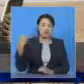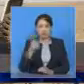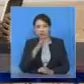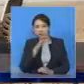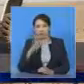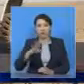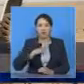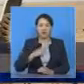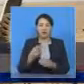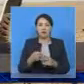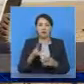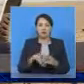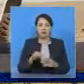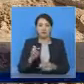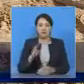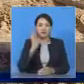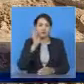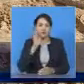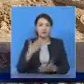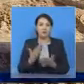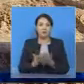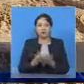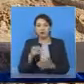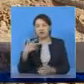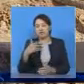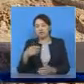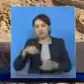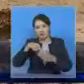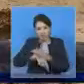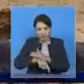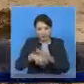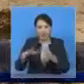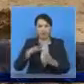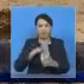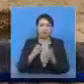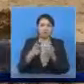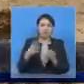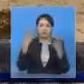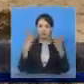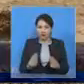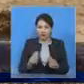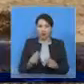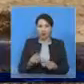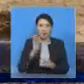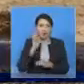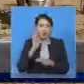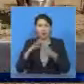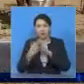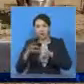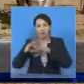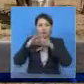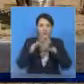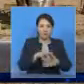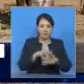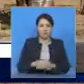болған. Нәтижесі осы. Мөлдіреген тіршілік нәрі 32 метр тереңдіктен шығып жатыр. 15 күннің шамасында ауылға да жетеді. Осы